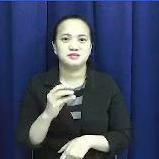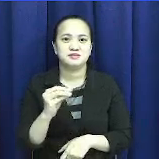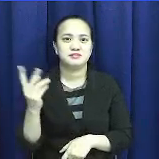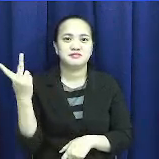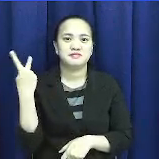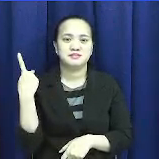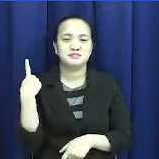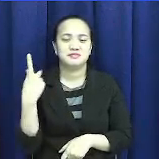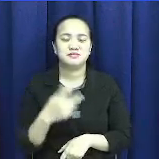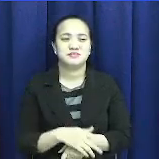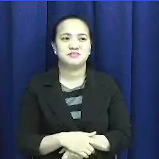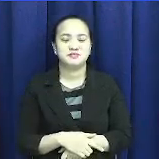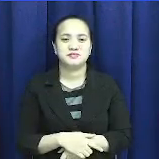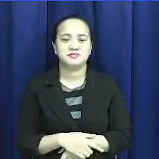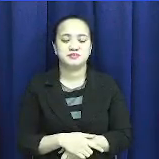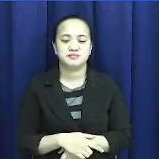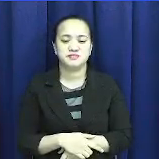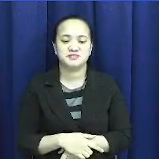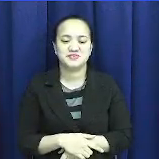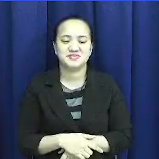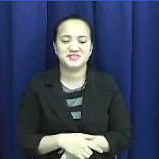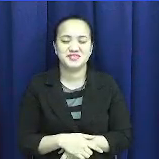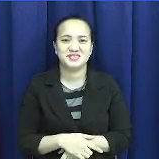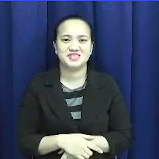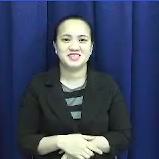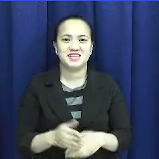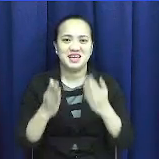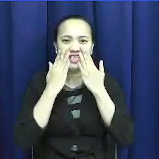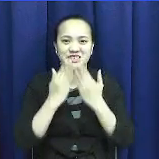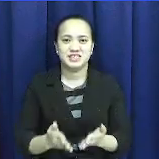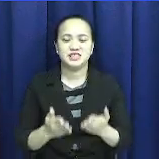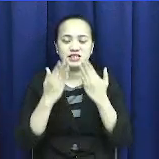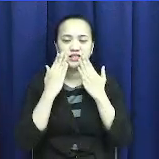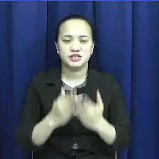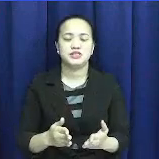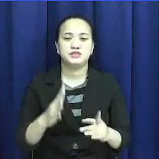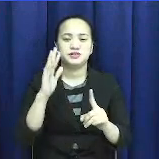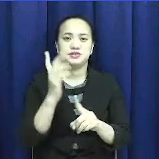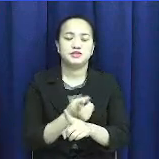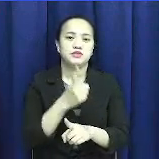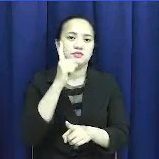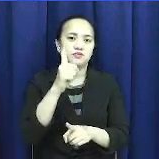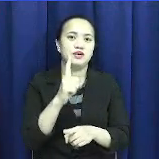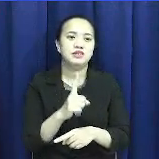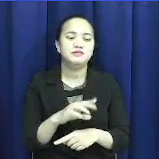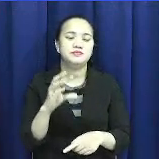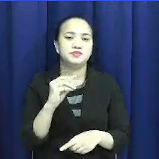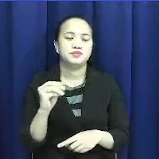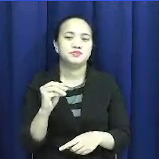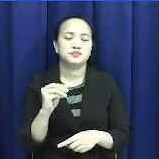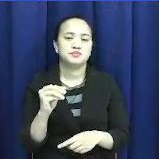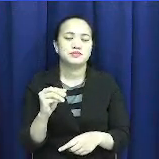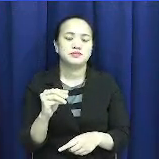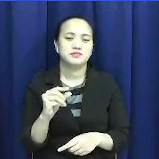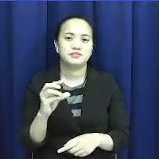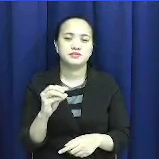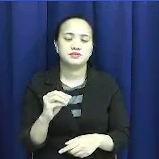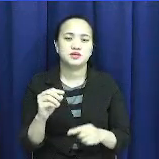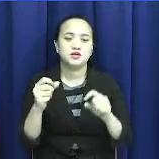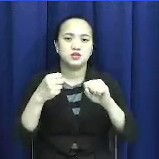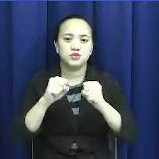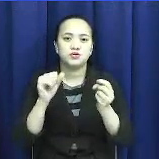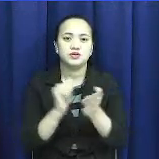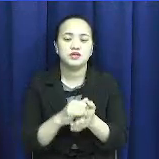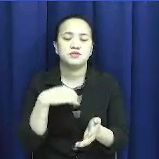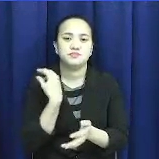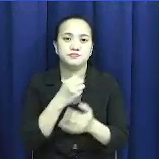akin eh. Anyway, so maraming salamat po sa inyo at patuloy po tayo sa atin pong paglagong